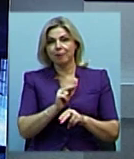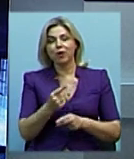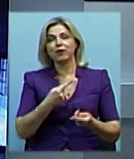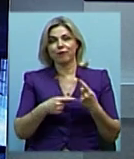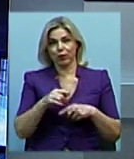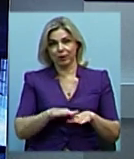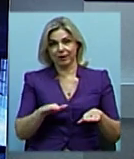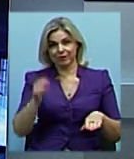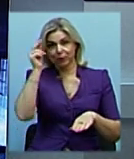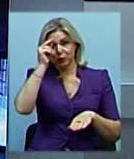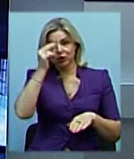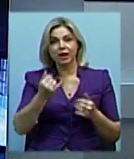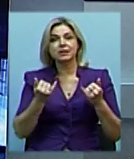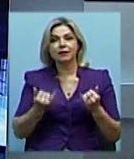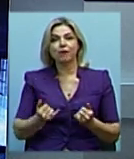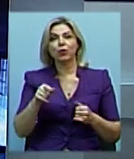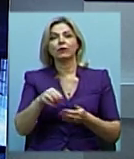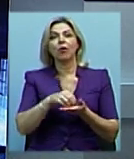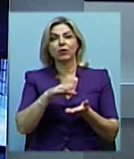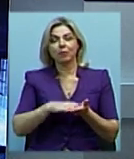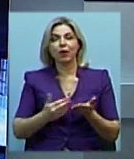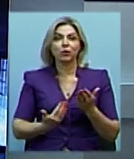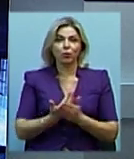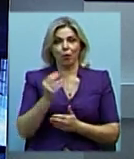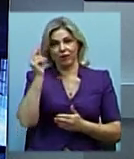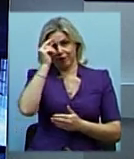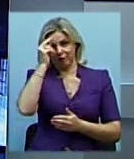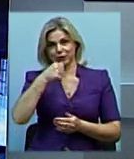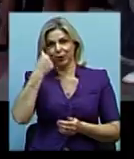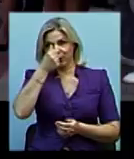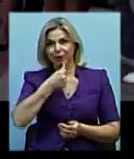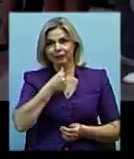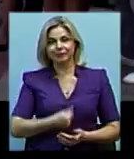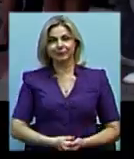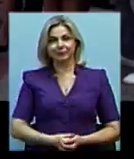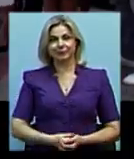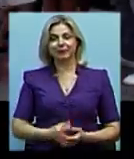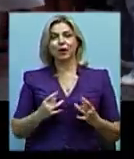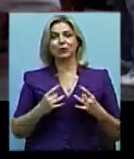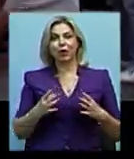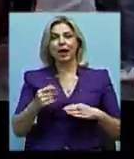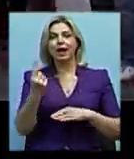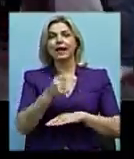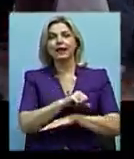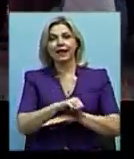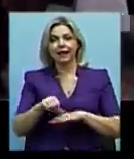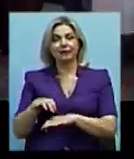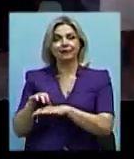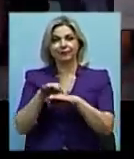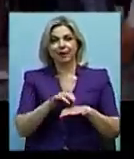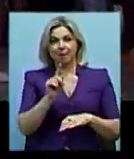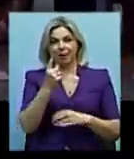учні. Сьогодні тут відзначили початок нового навчального року. На урочисту лінійку заводять